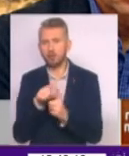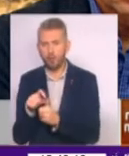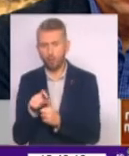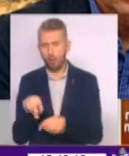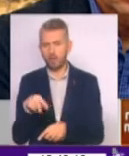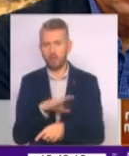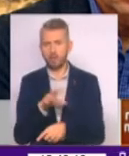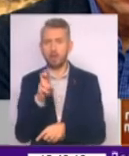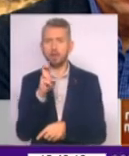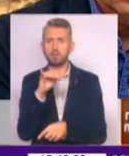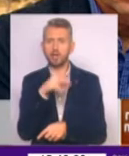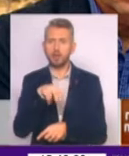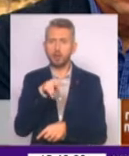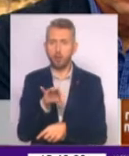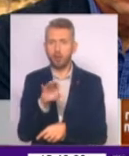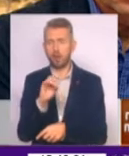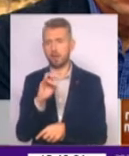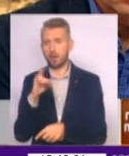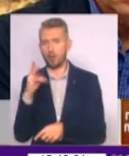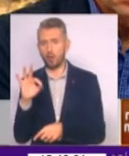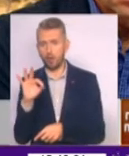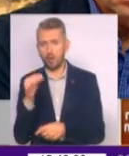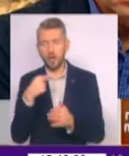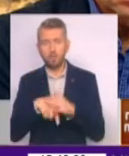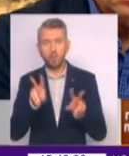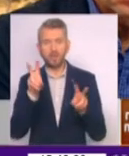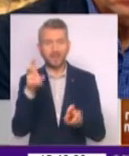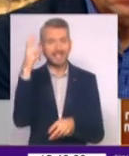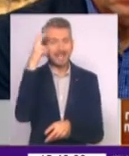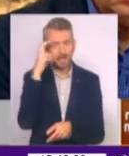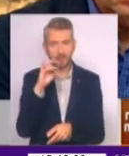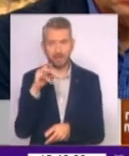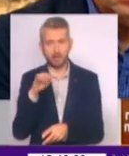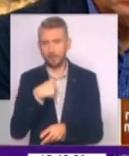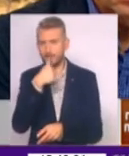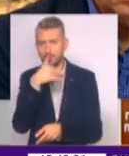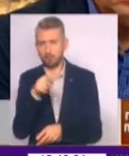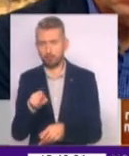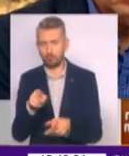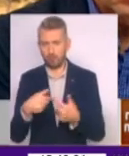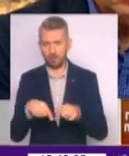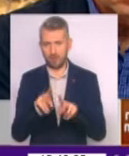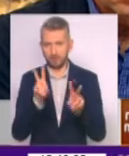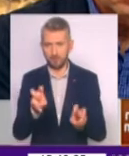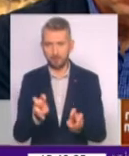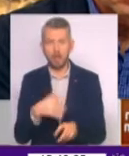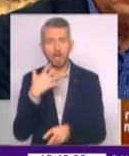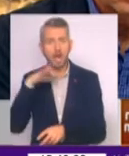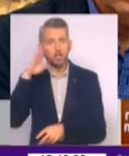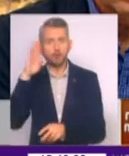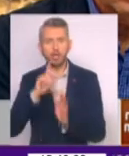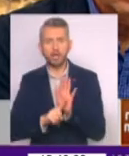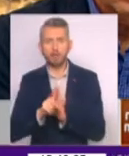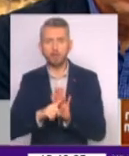літературне, «Бидлоенерго», бо «Київенерго» не поворачується в язик сказати на цю організацію. Гаряча вода